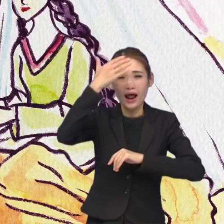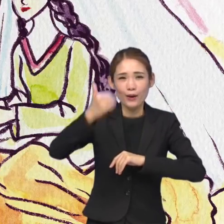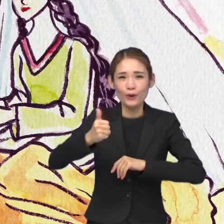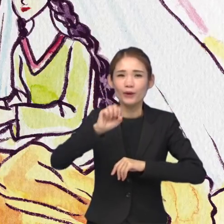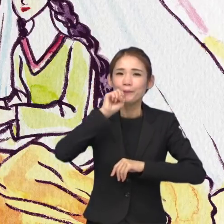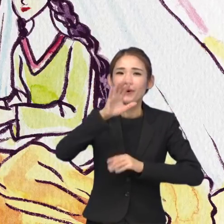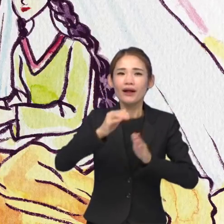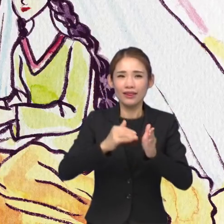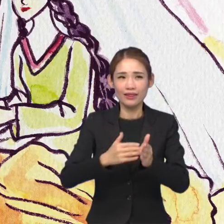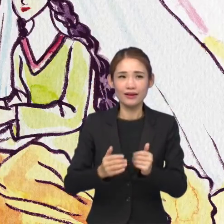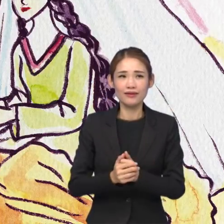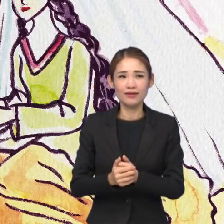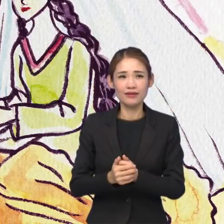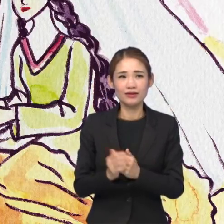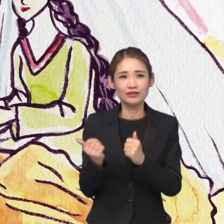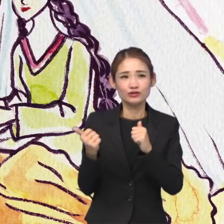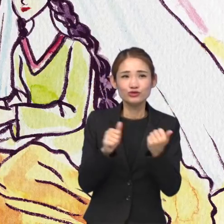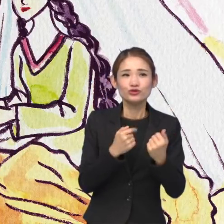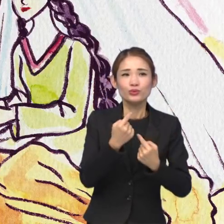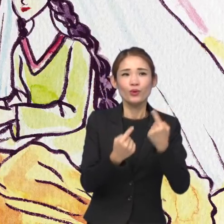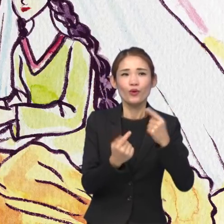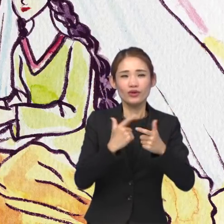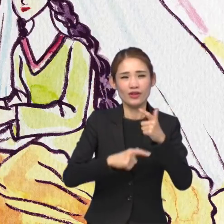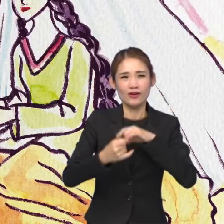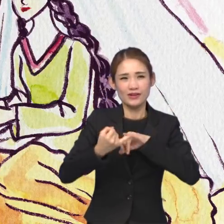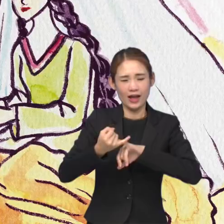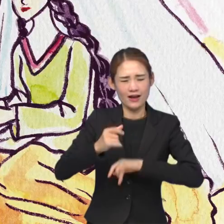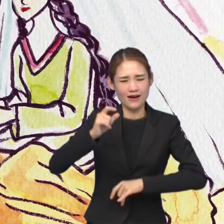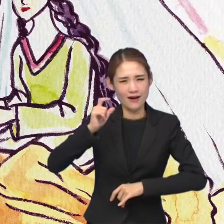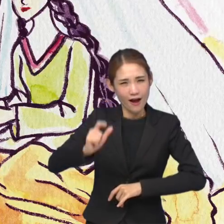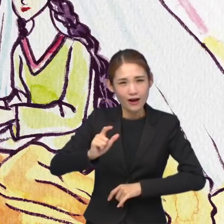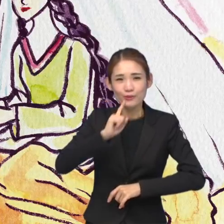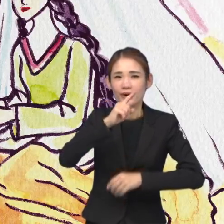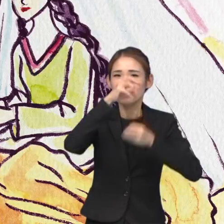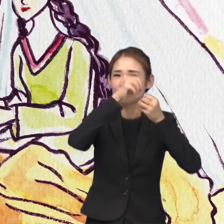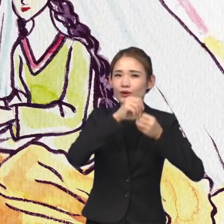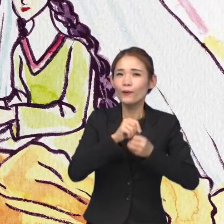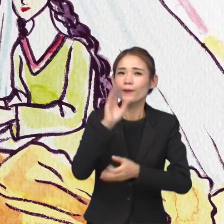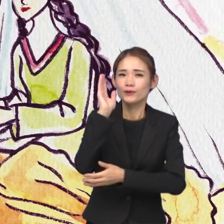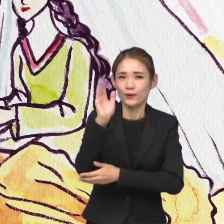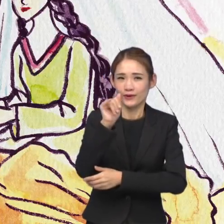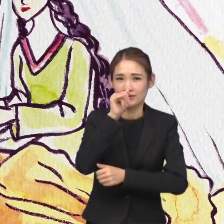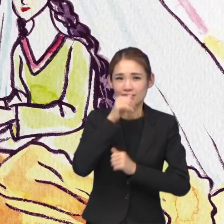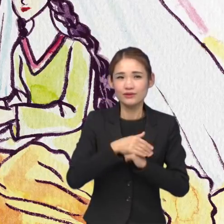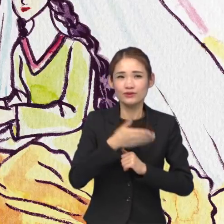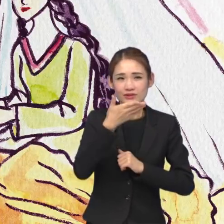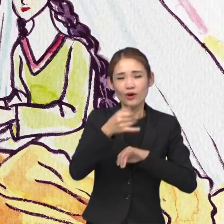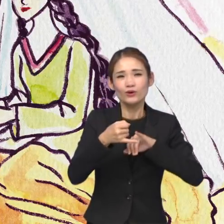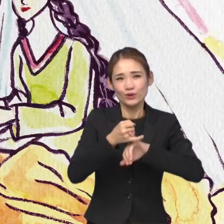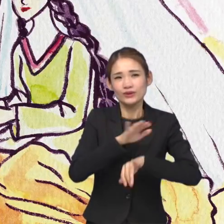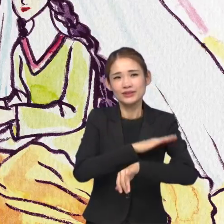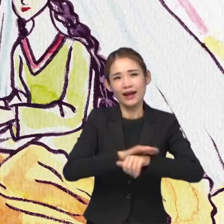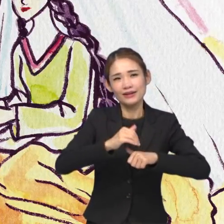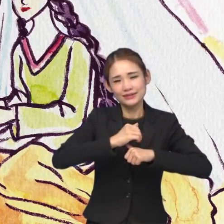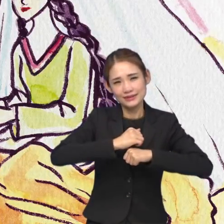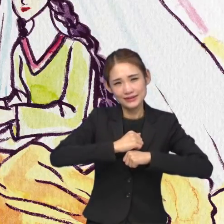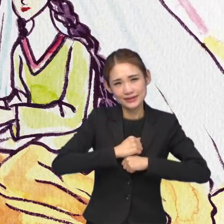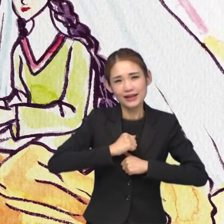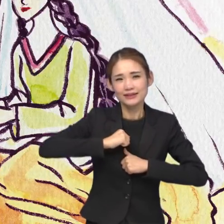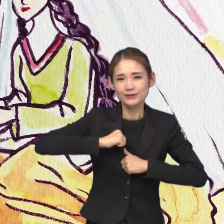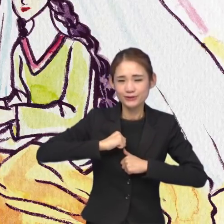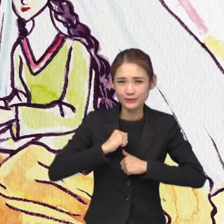말했어요 죽음보다 약속이 더 강하다 라는 속담이 있지 너는 약속을 잘 지키는